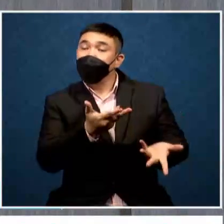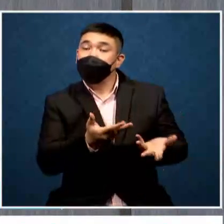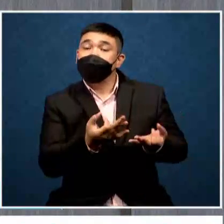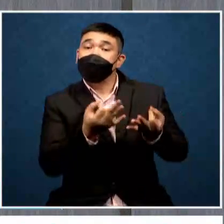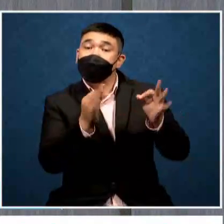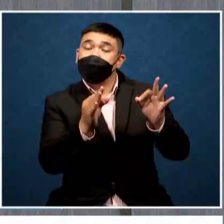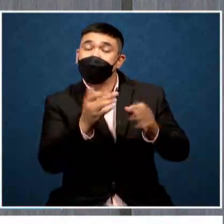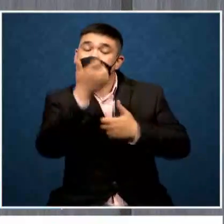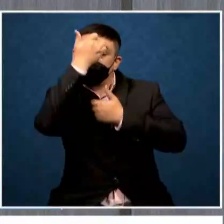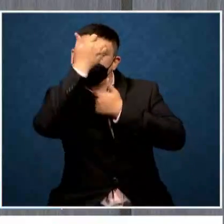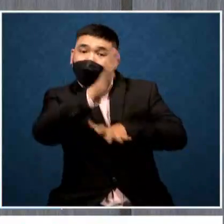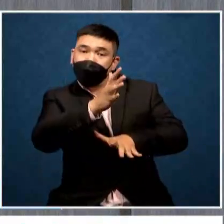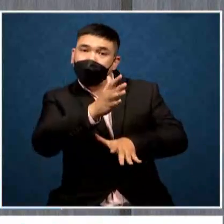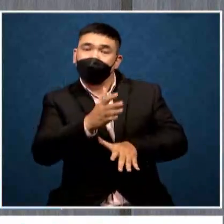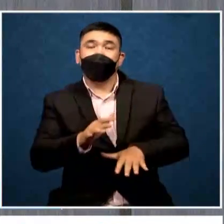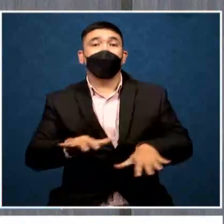กเฉย